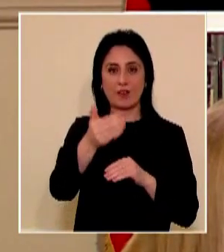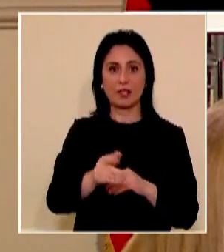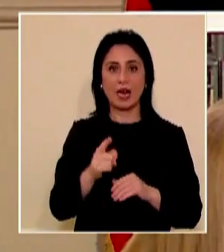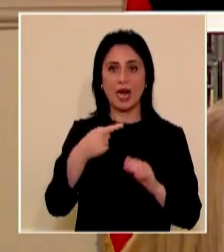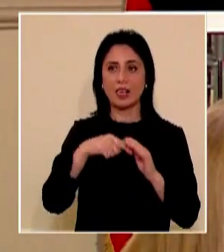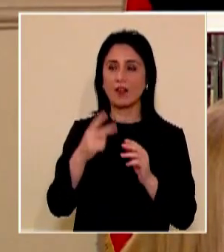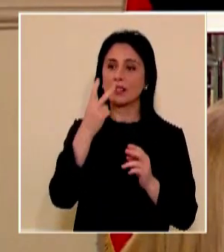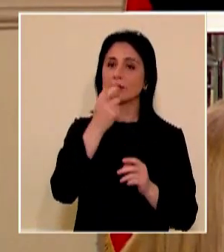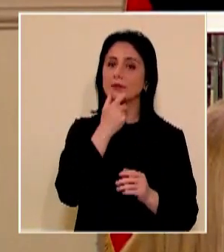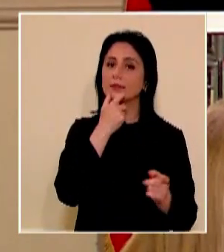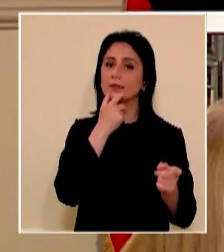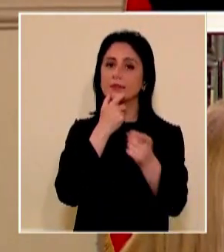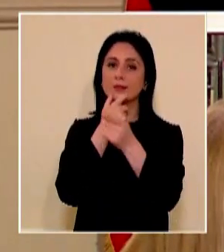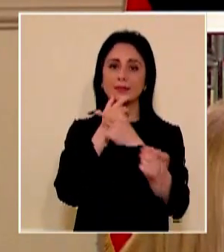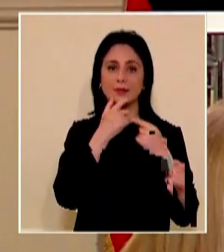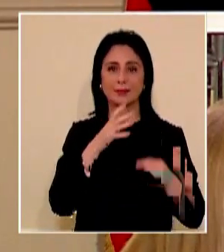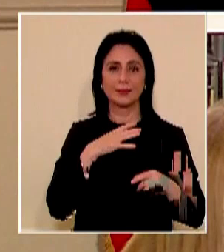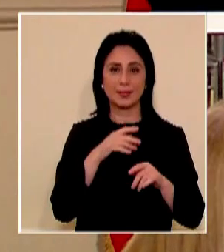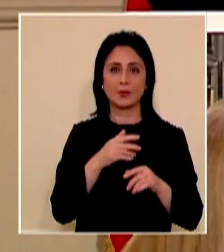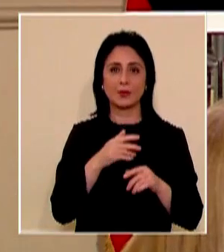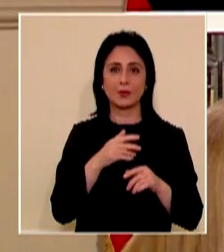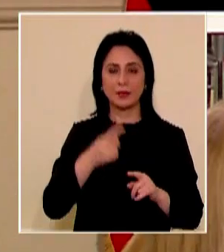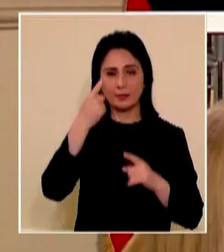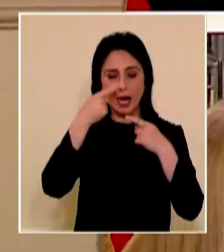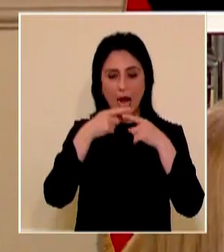partnera w Unii Europejskiej. I teraz jako